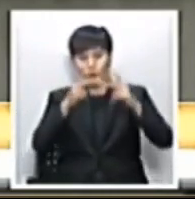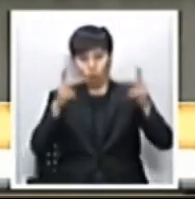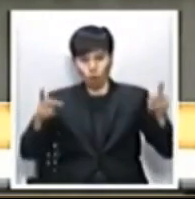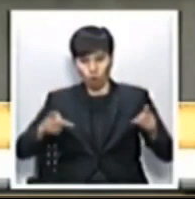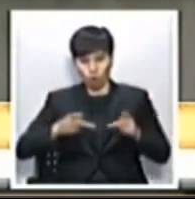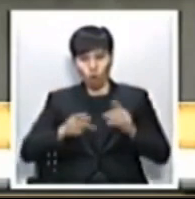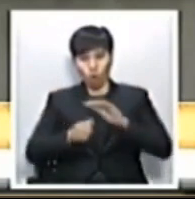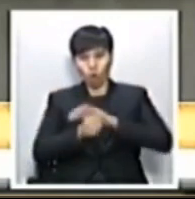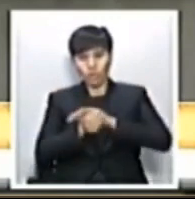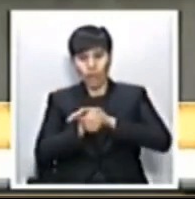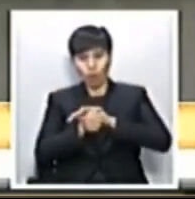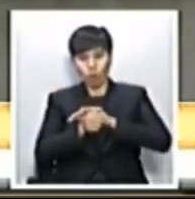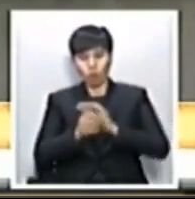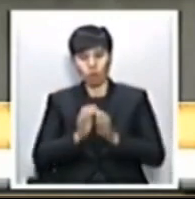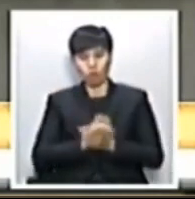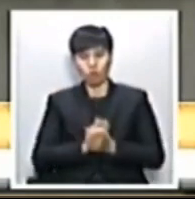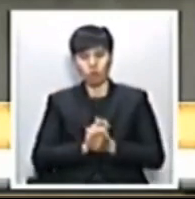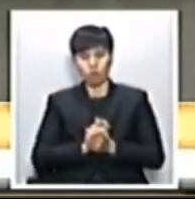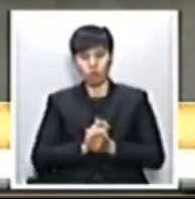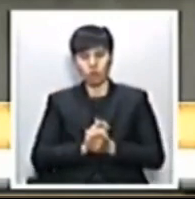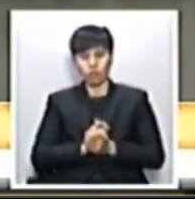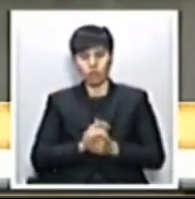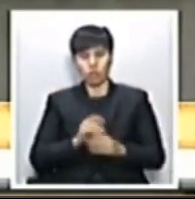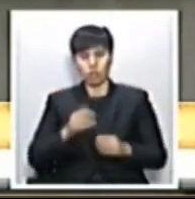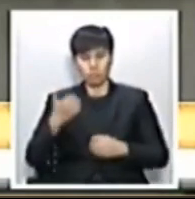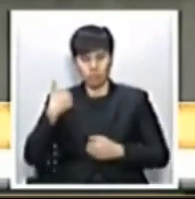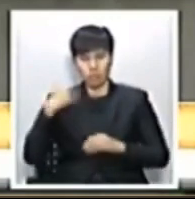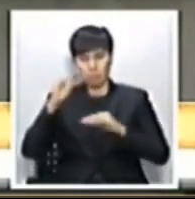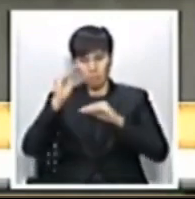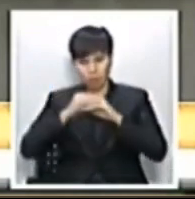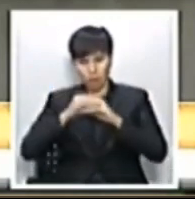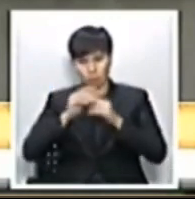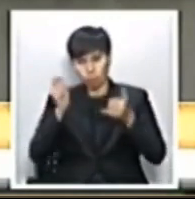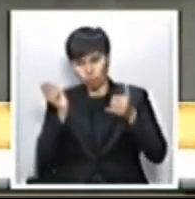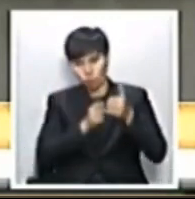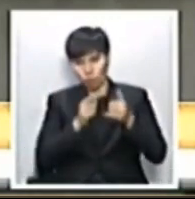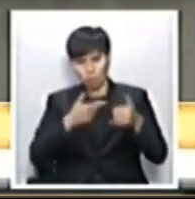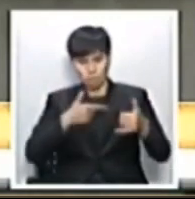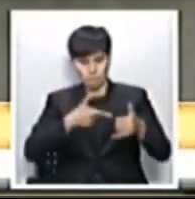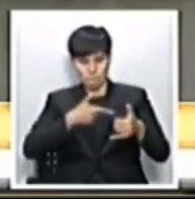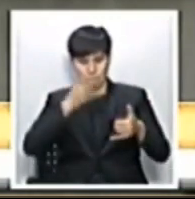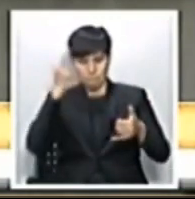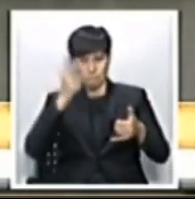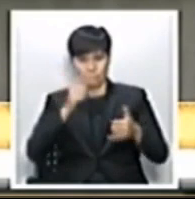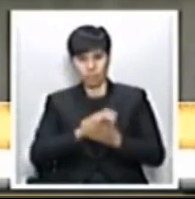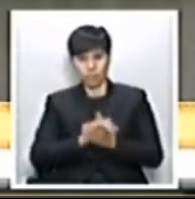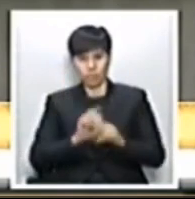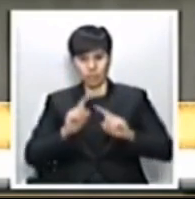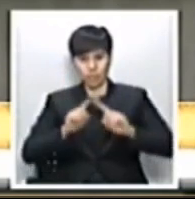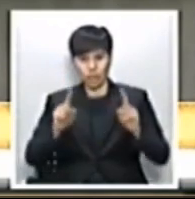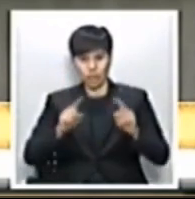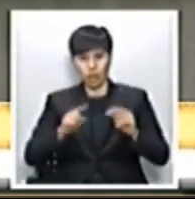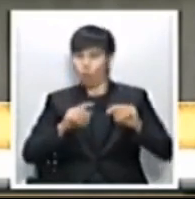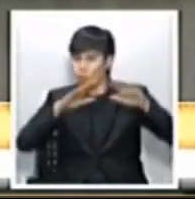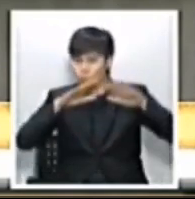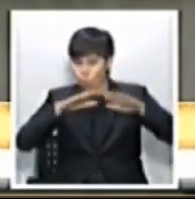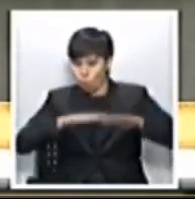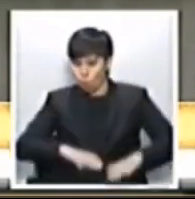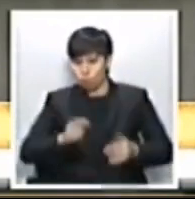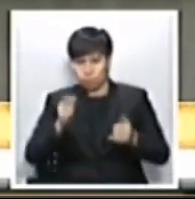กันมักจะมีข้อเรียกร้องให้เพิ่มโทษประหารชีวิตสถานเดียวโดยไม่มีการลดหย่อนผลป